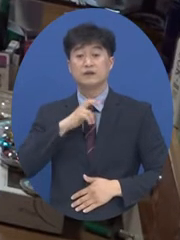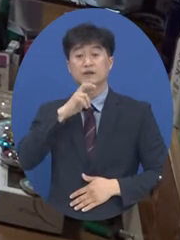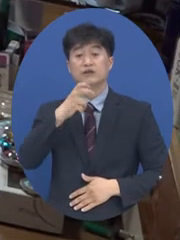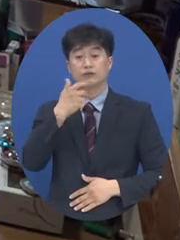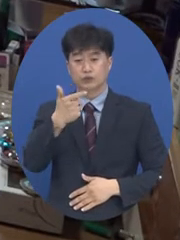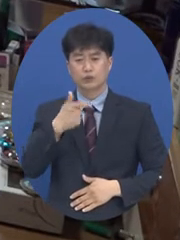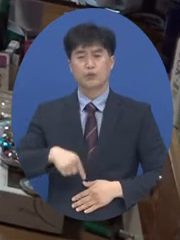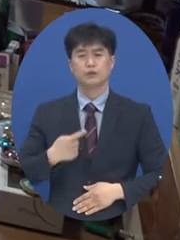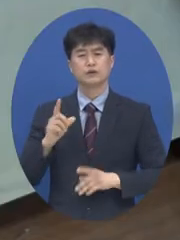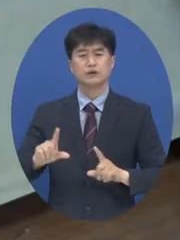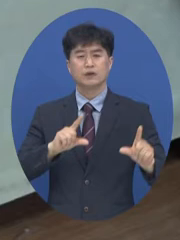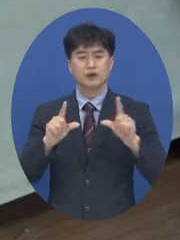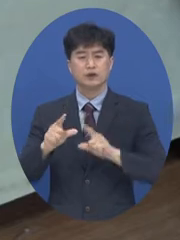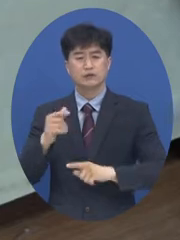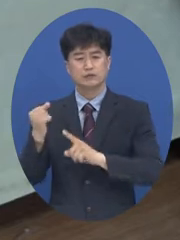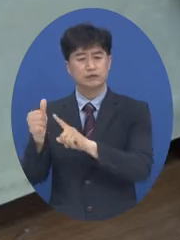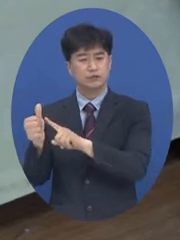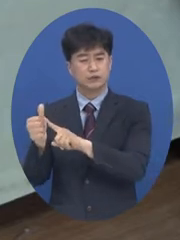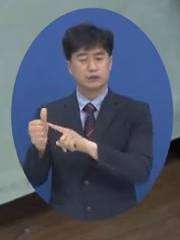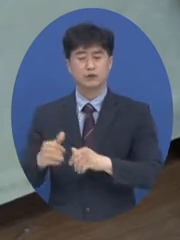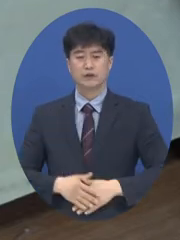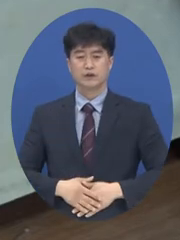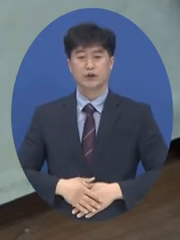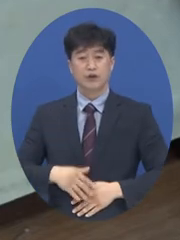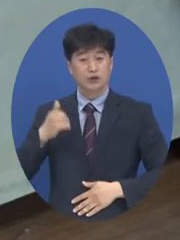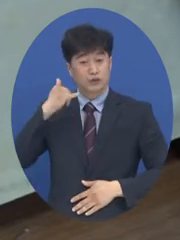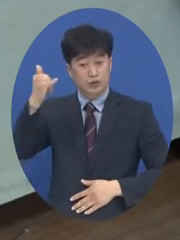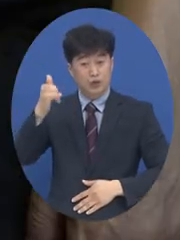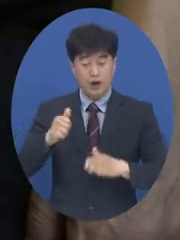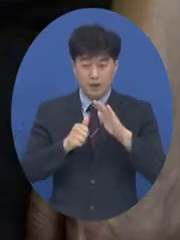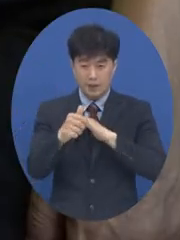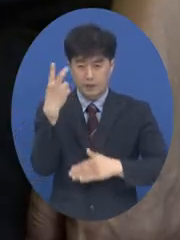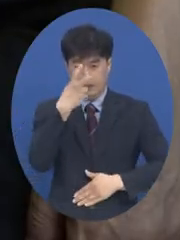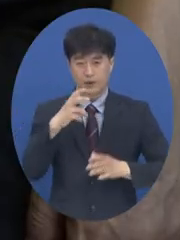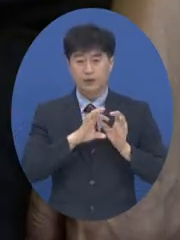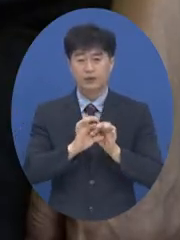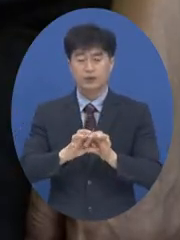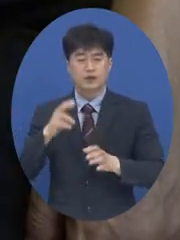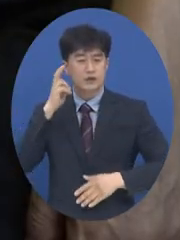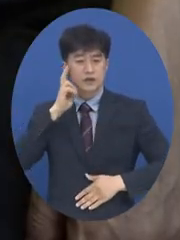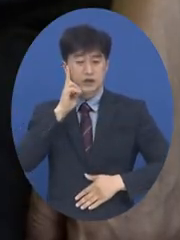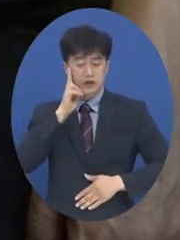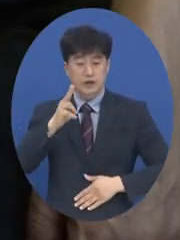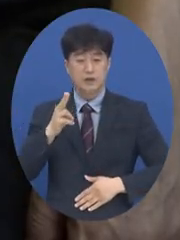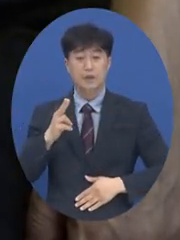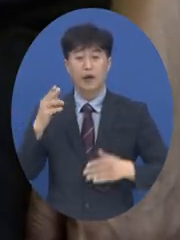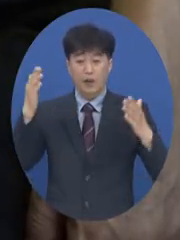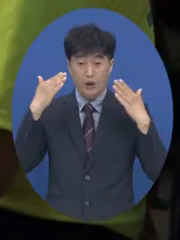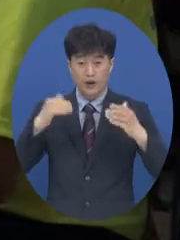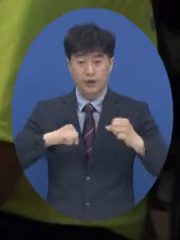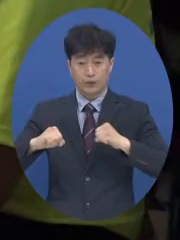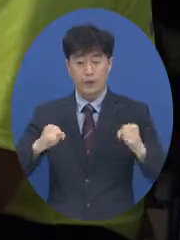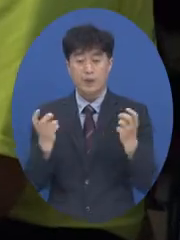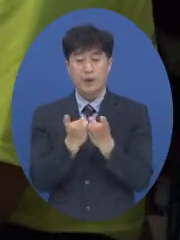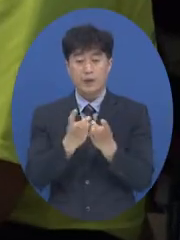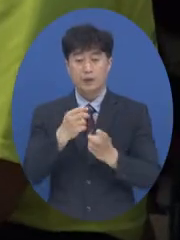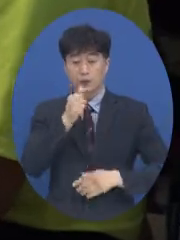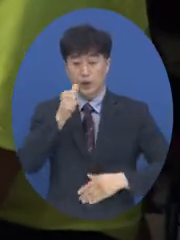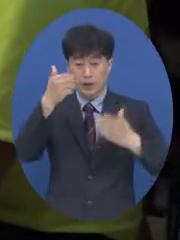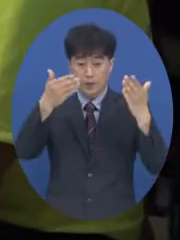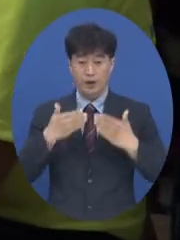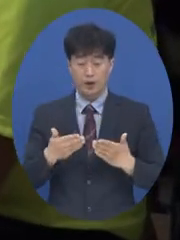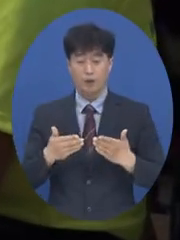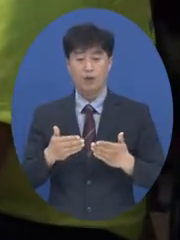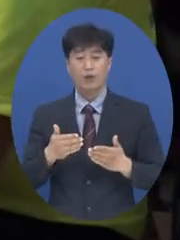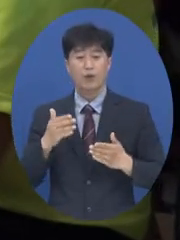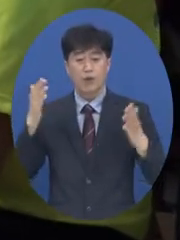76세 독거노인 하삼길 씨. 전화와 방문 관리를 통해 폭염 대비 행동 요령을 안내받고 혹서기